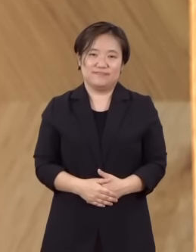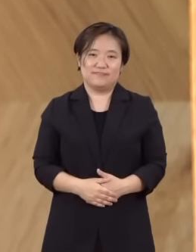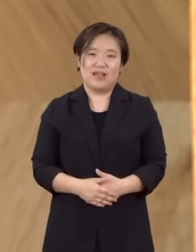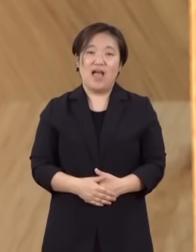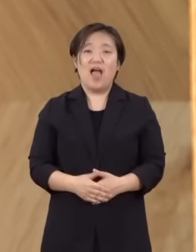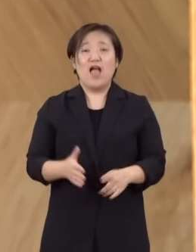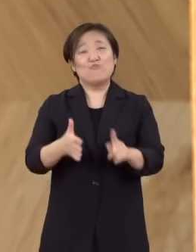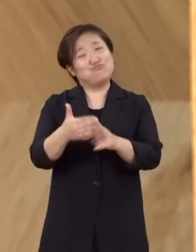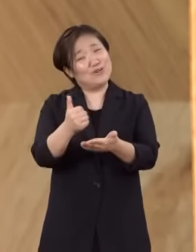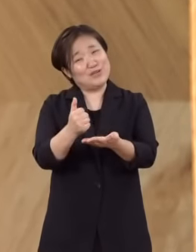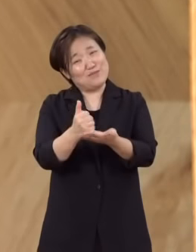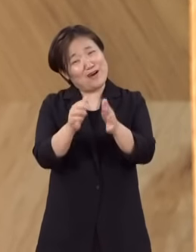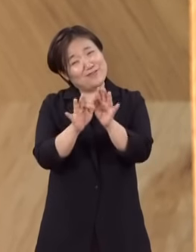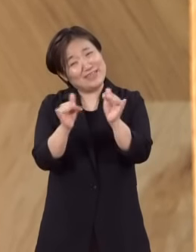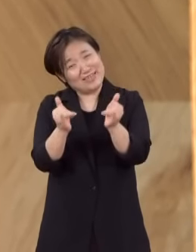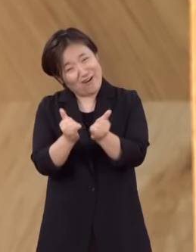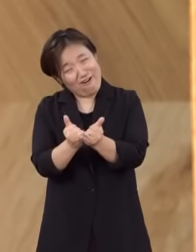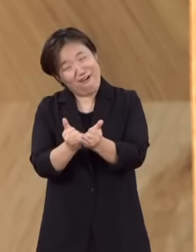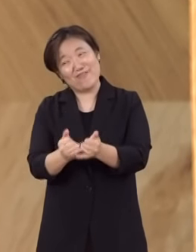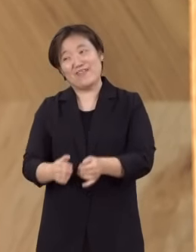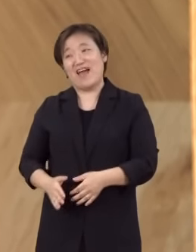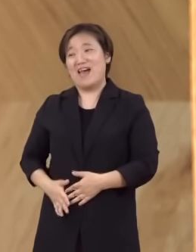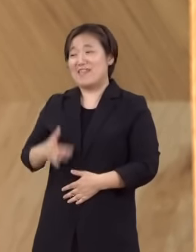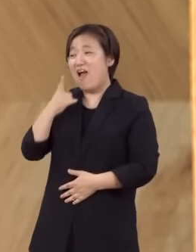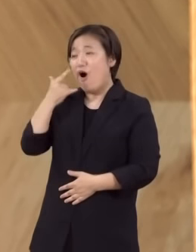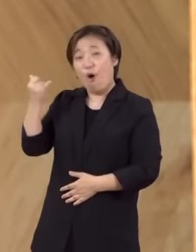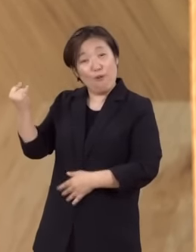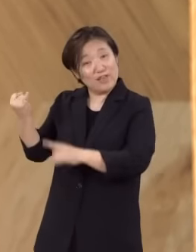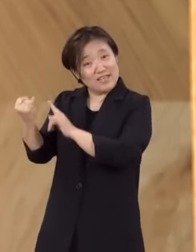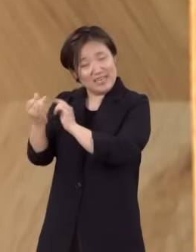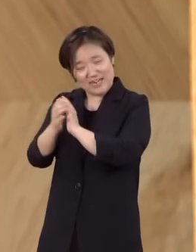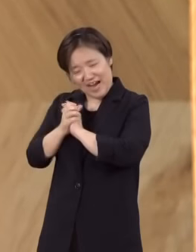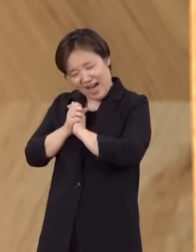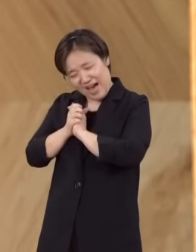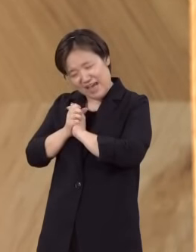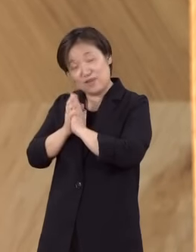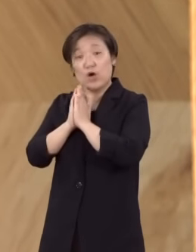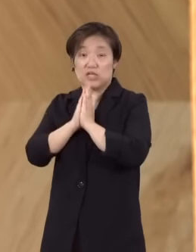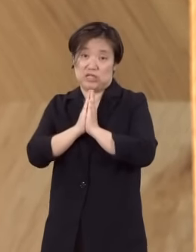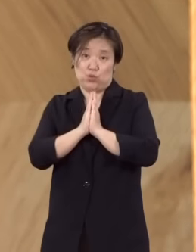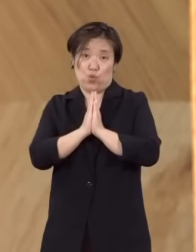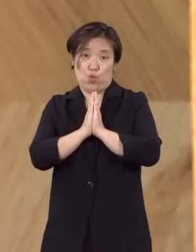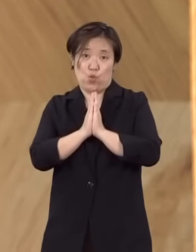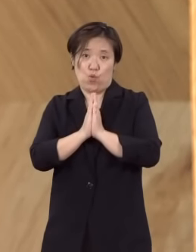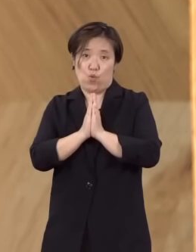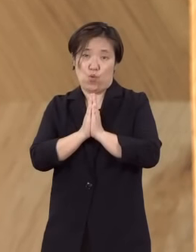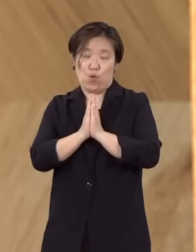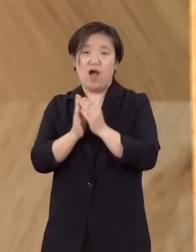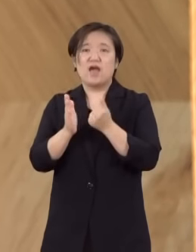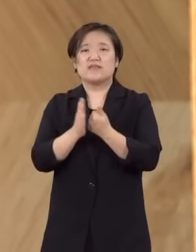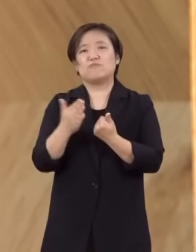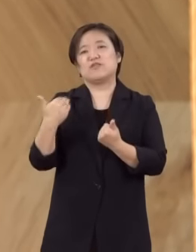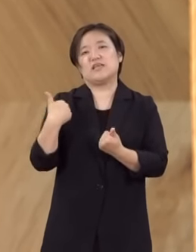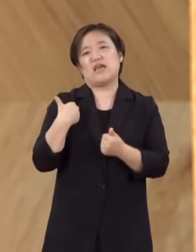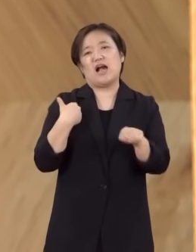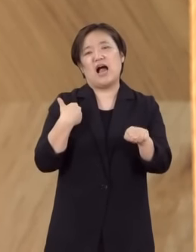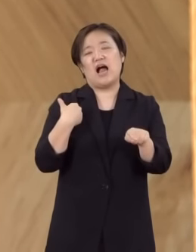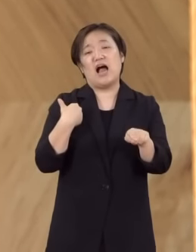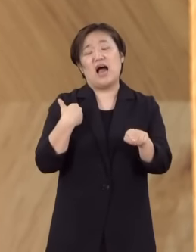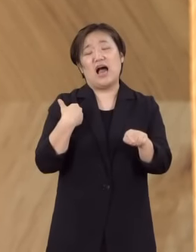어머니의 간절한 정성스러운 기도로 가 저승 버스에서 살아 돌아올